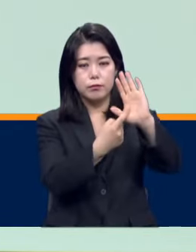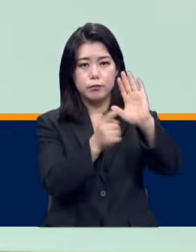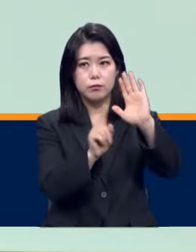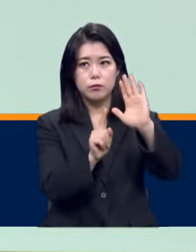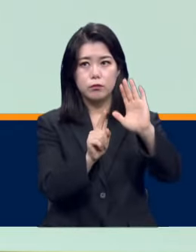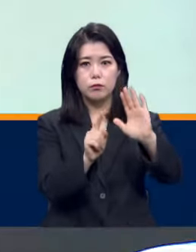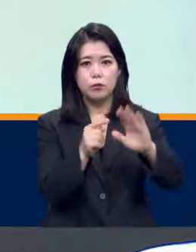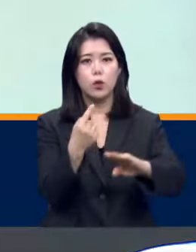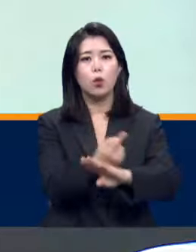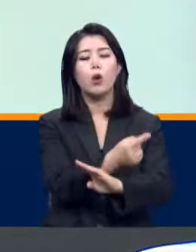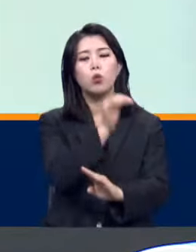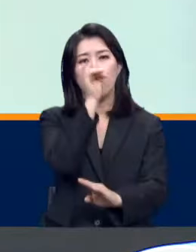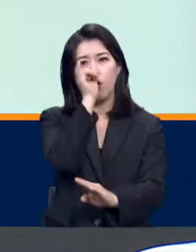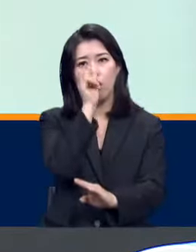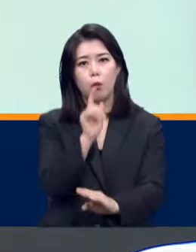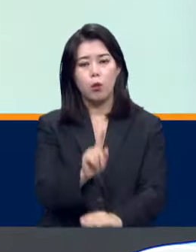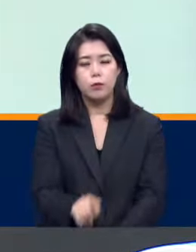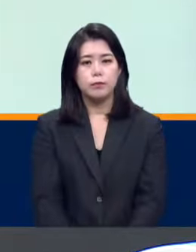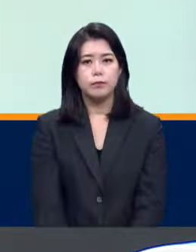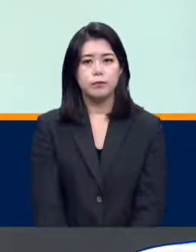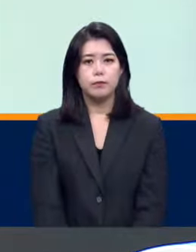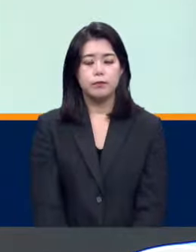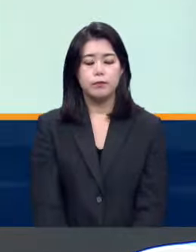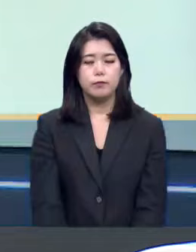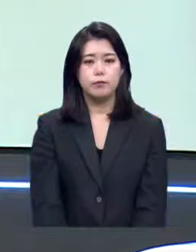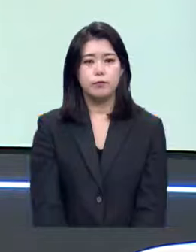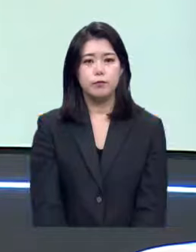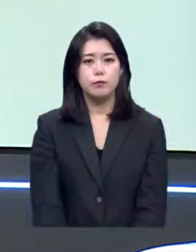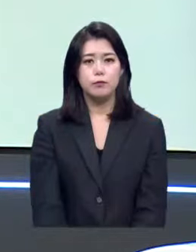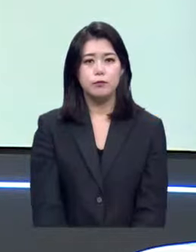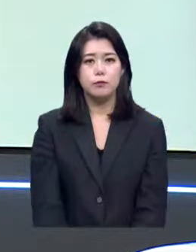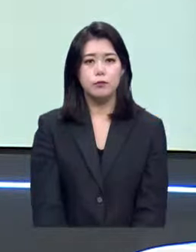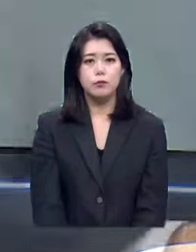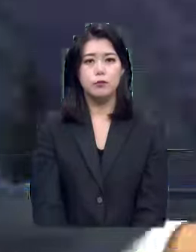다른 것도 있었습니다 그취 들어보고